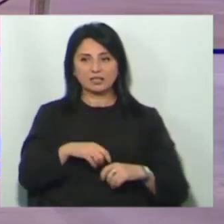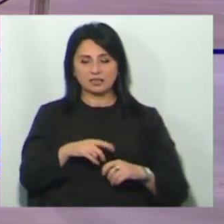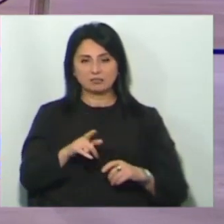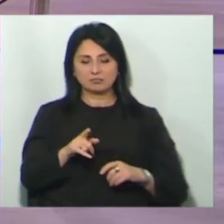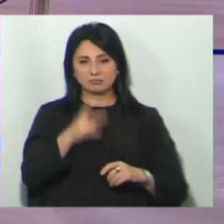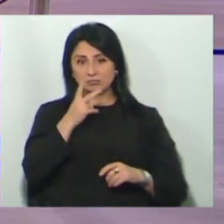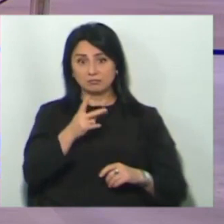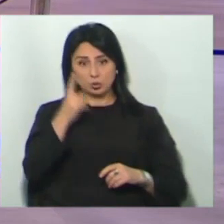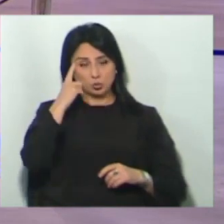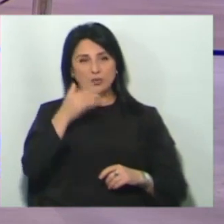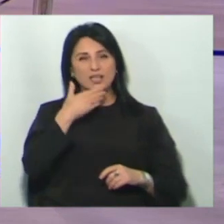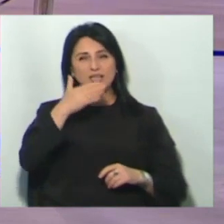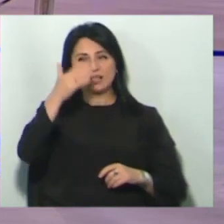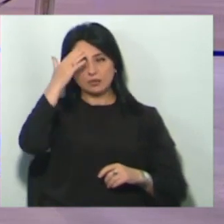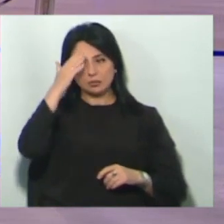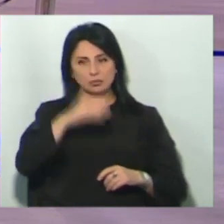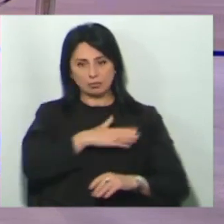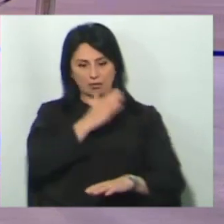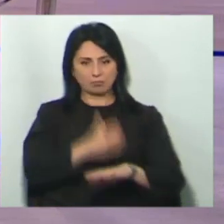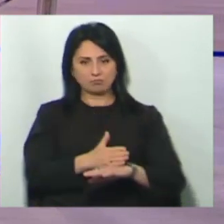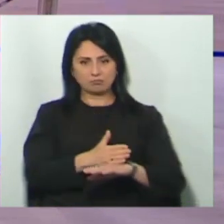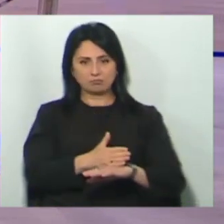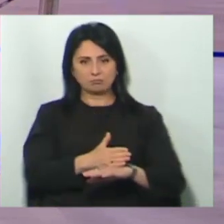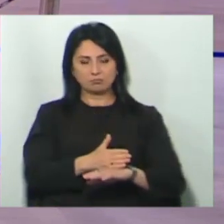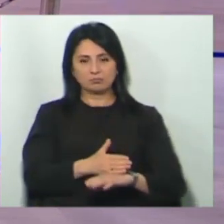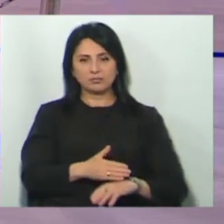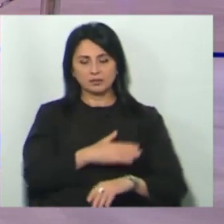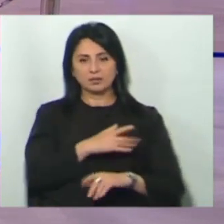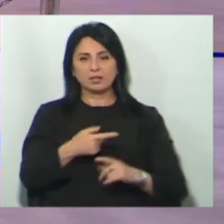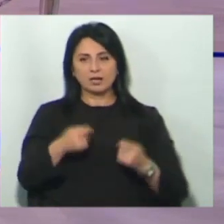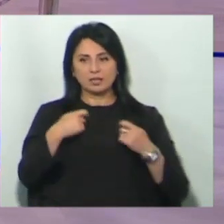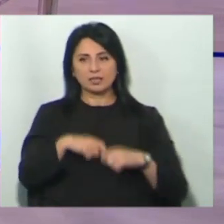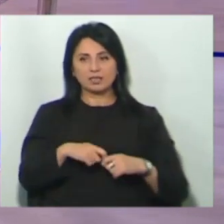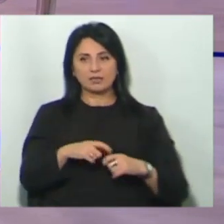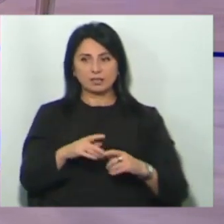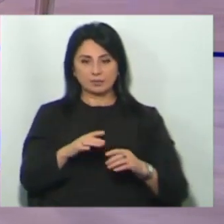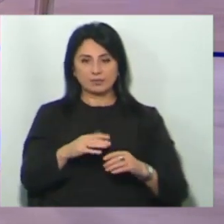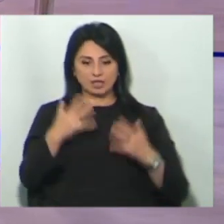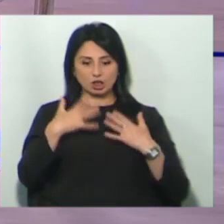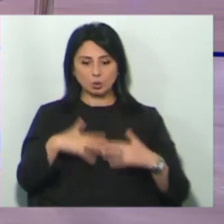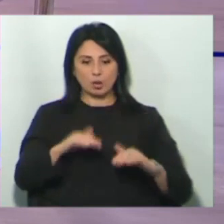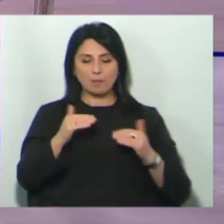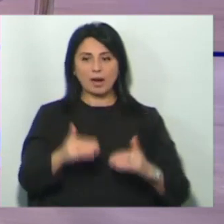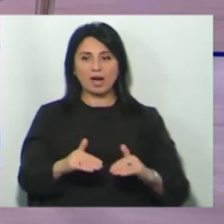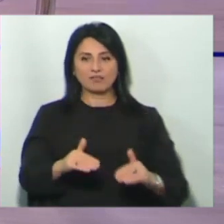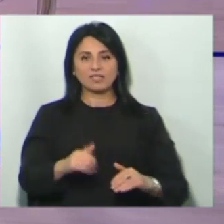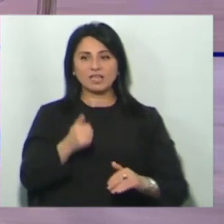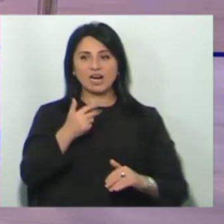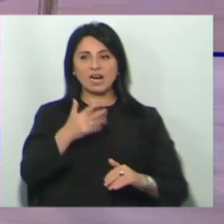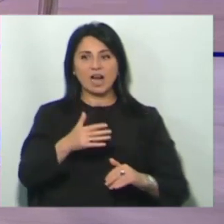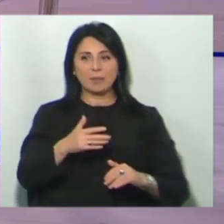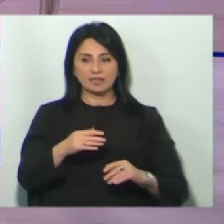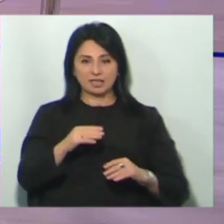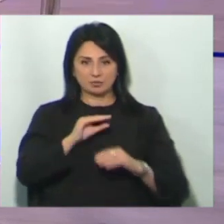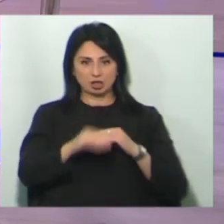საკმაოდ დახუნძლული აქვთ გარდერობი, აცვიათ სამოსი, რომელიც არამარტო სრულად ფარავს, არამედ რამდენიმე